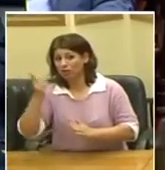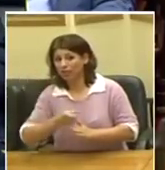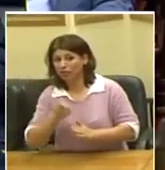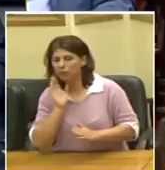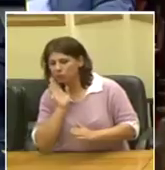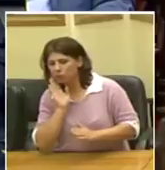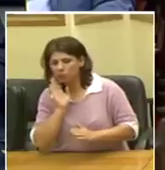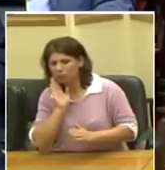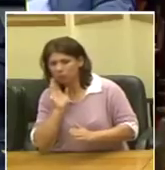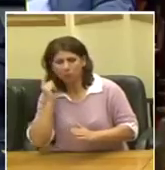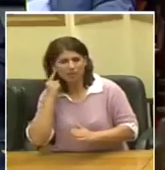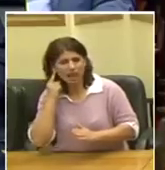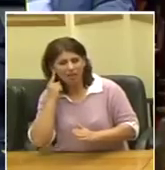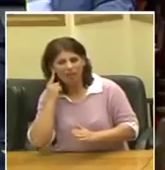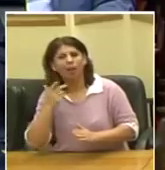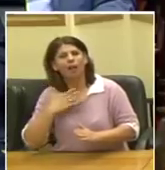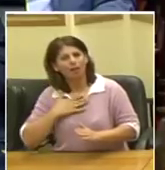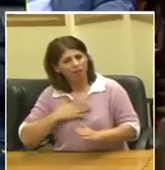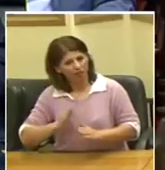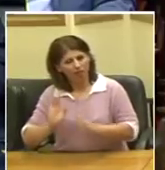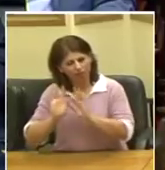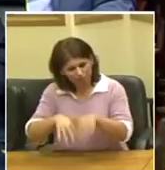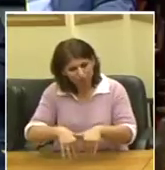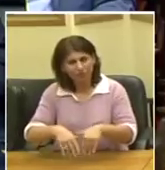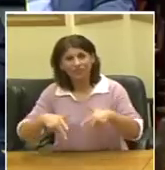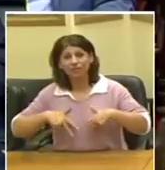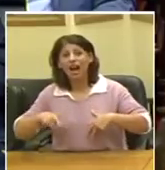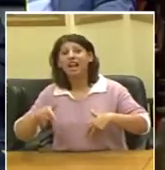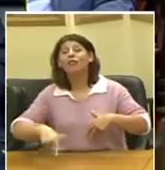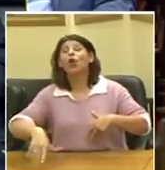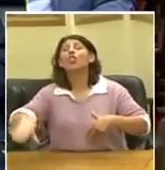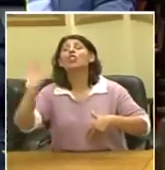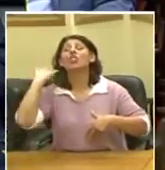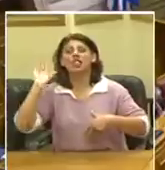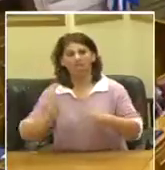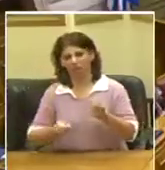στα αυτιά μας, θα είχαμε ρίξει την κυβέρνηση. Αλλά αυτό δεν θα το κάνουμε.